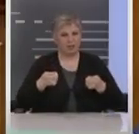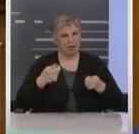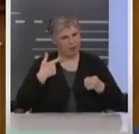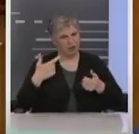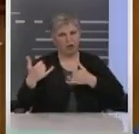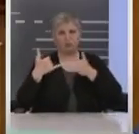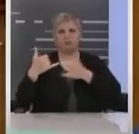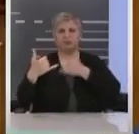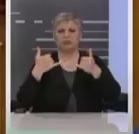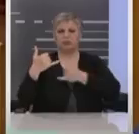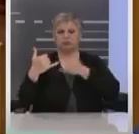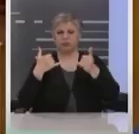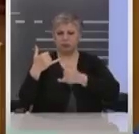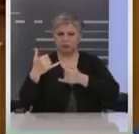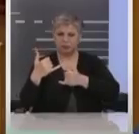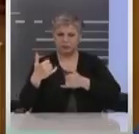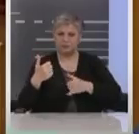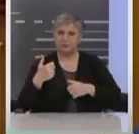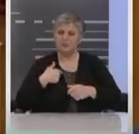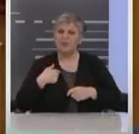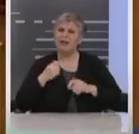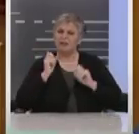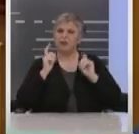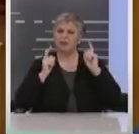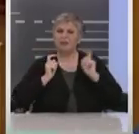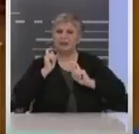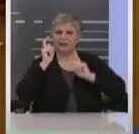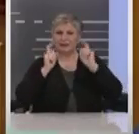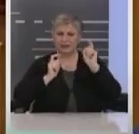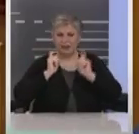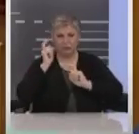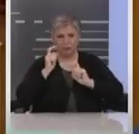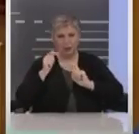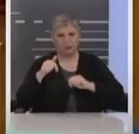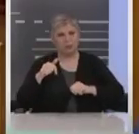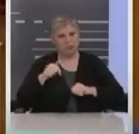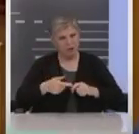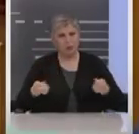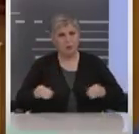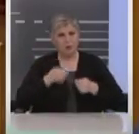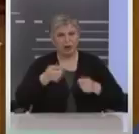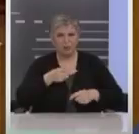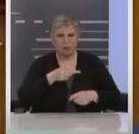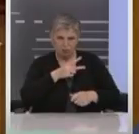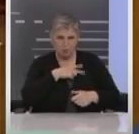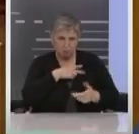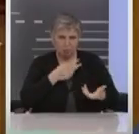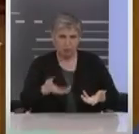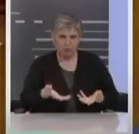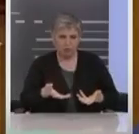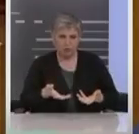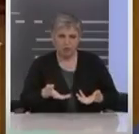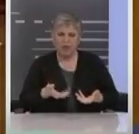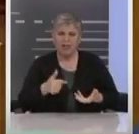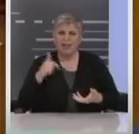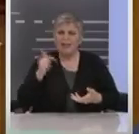Και αναρωτιέμαι αν απέναντι σε αυτή την ορθή πρακτική έχει καμία λογική ο πρόεδρος